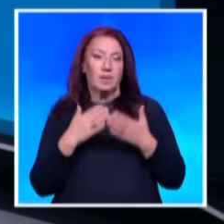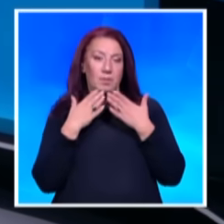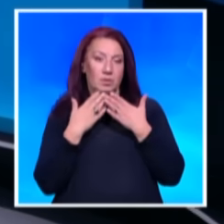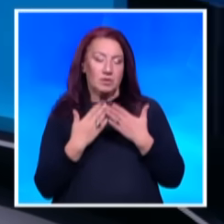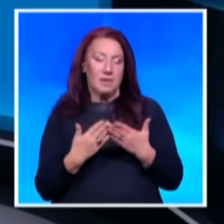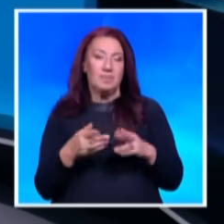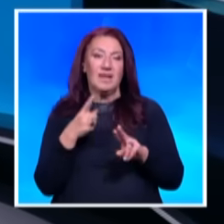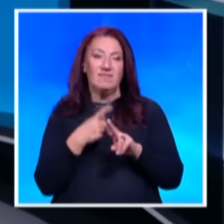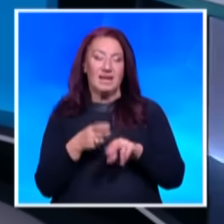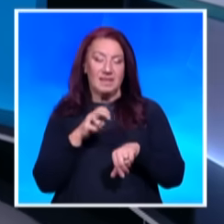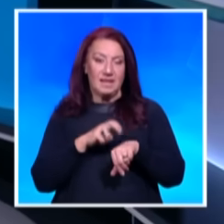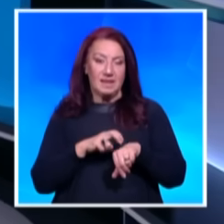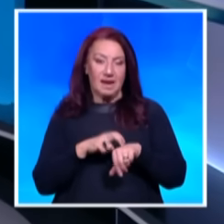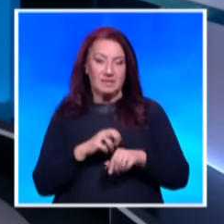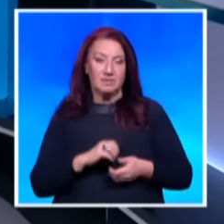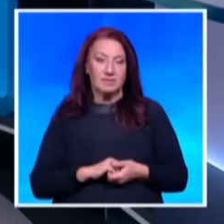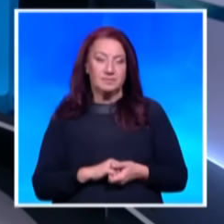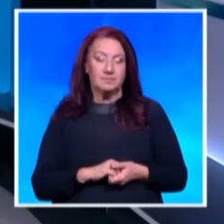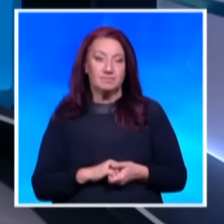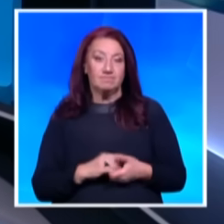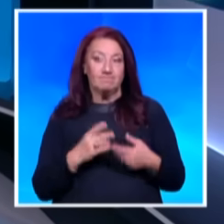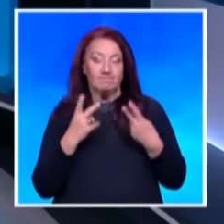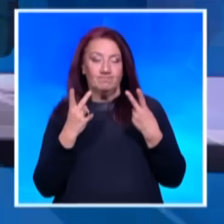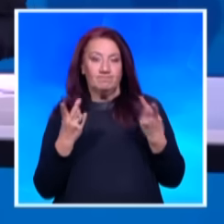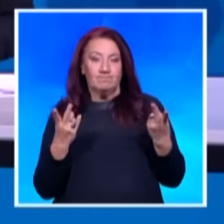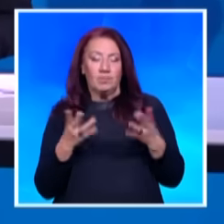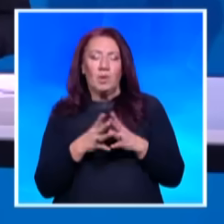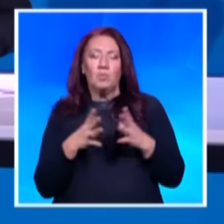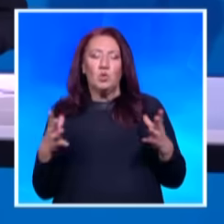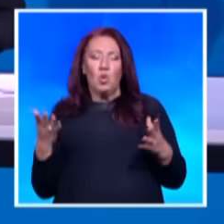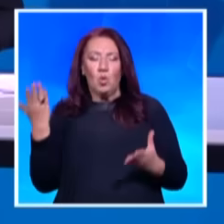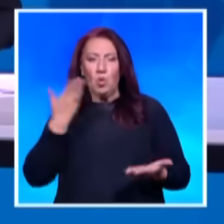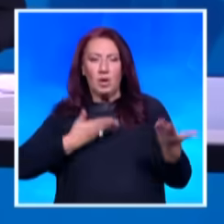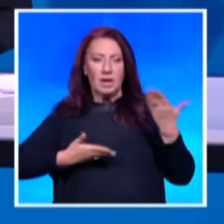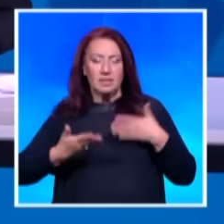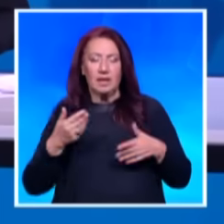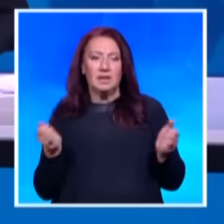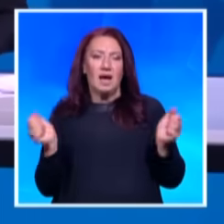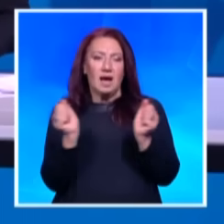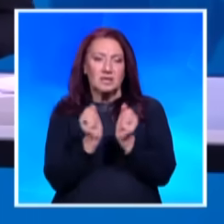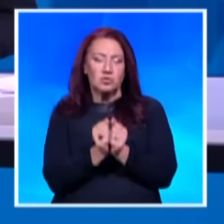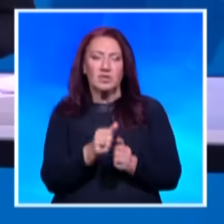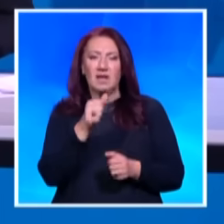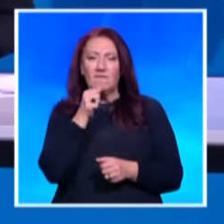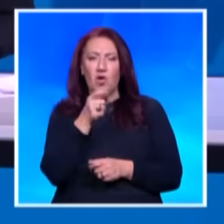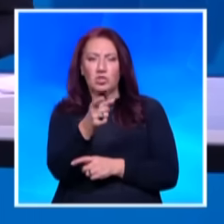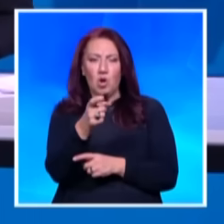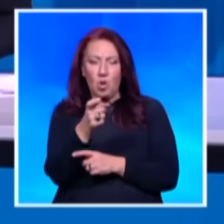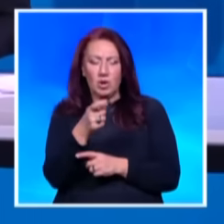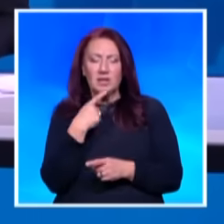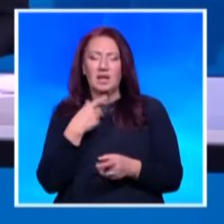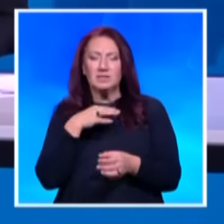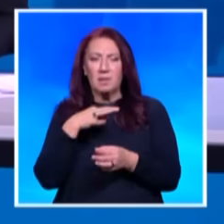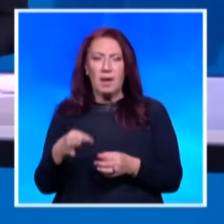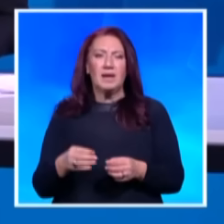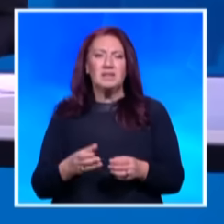Ивелина Драгнева, благодаря. Отново равносметката, множество ранени, арестувани, водни оръдия, запалени кофи за буклук, моторни